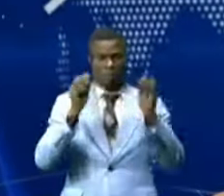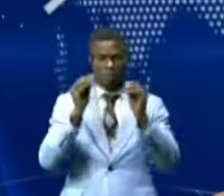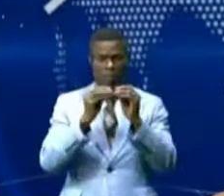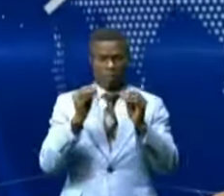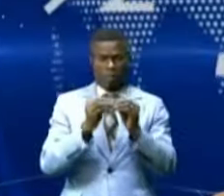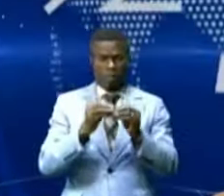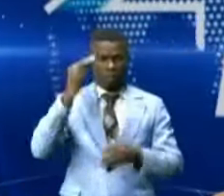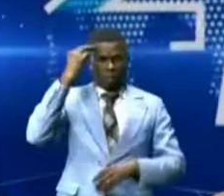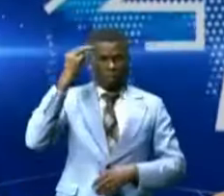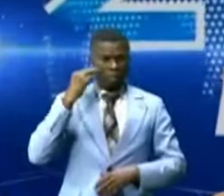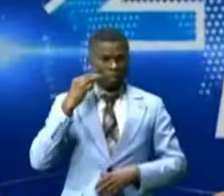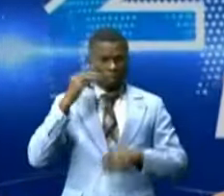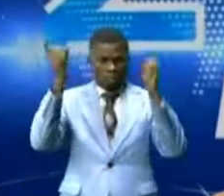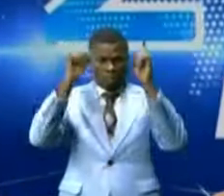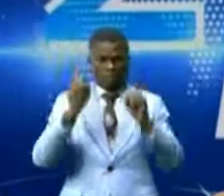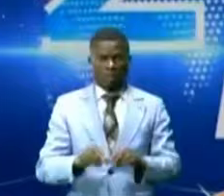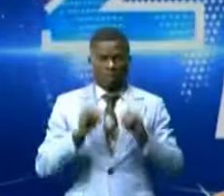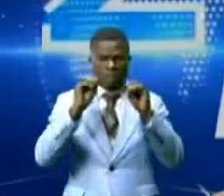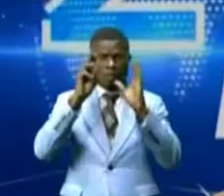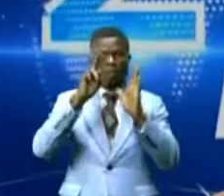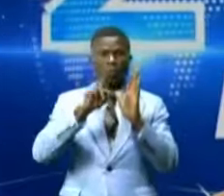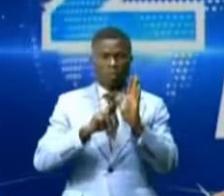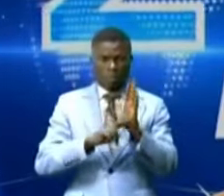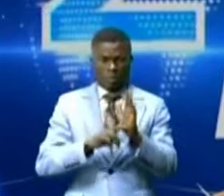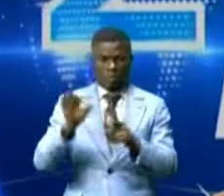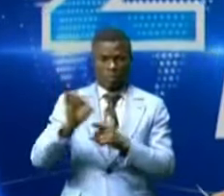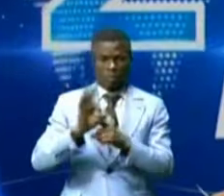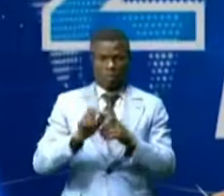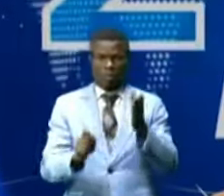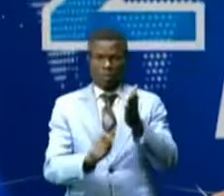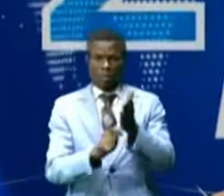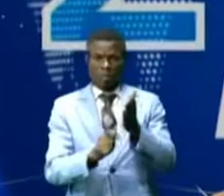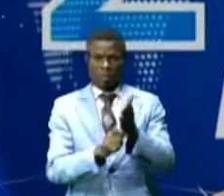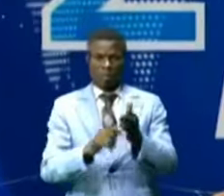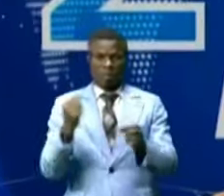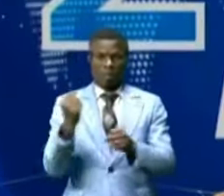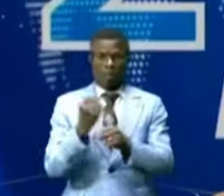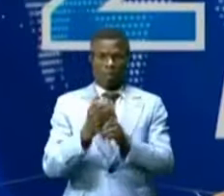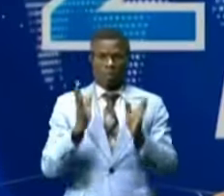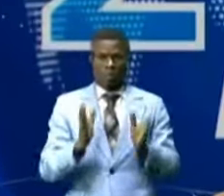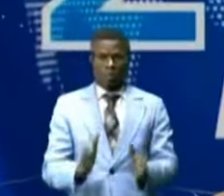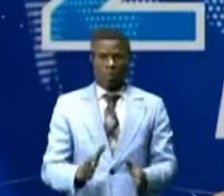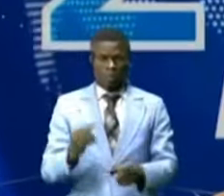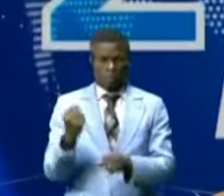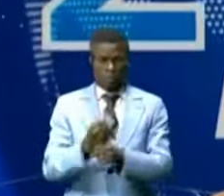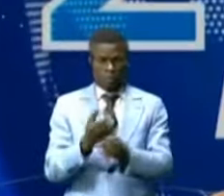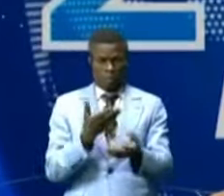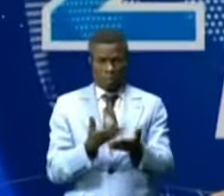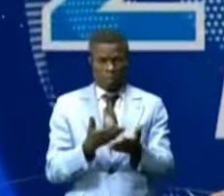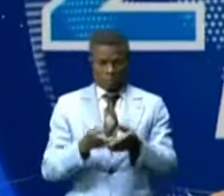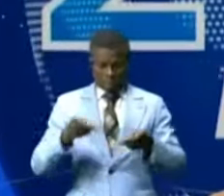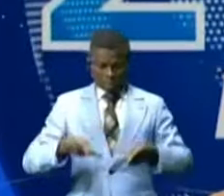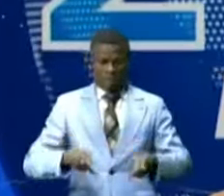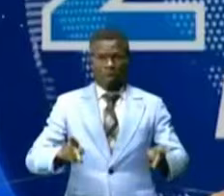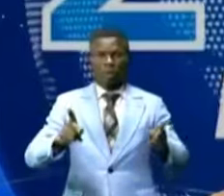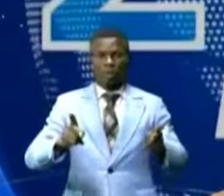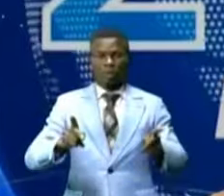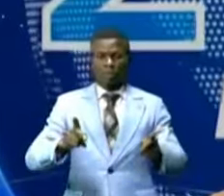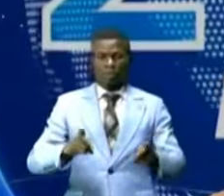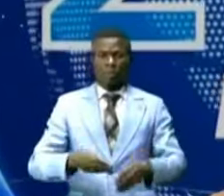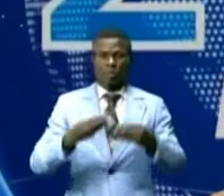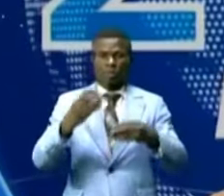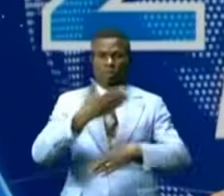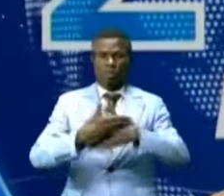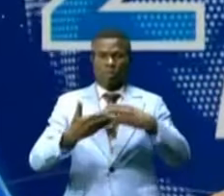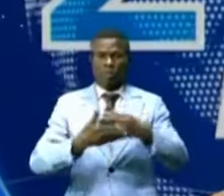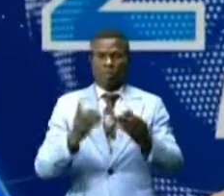des ministres africains de l'enseignement, formation technique et professionnelle. Ces travaux ont permis de jeter les bases d'une